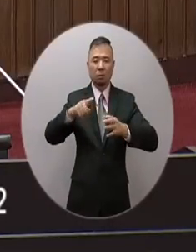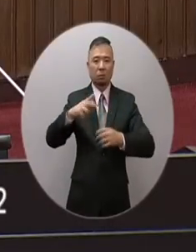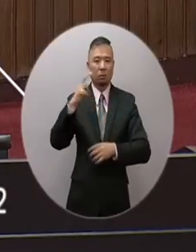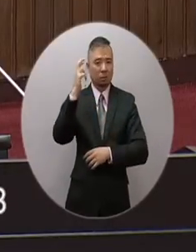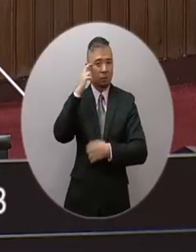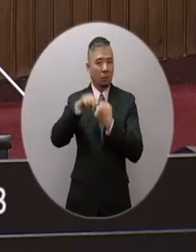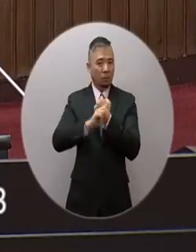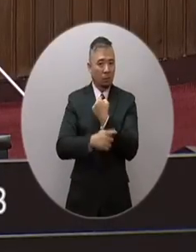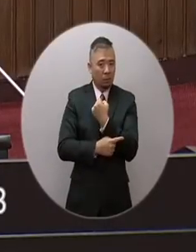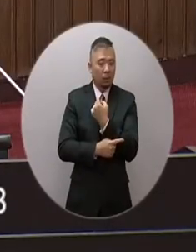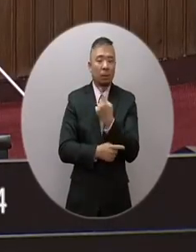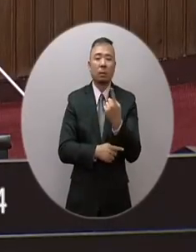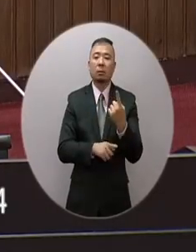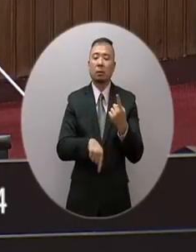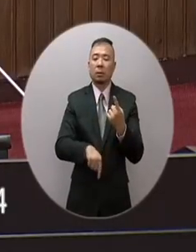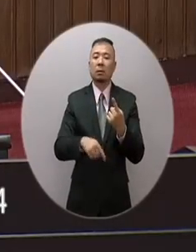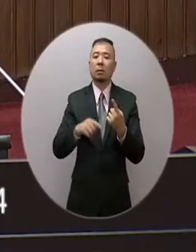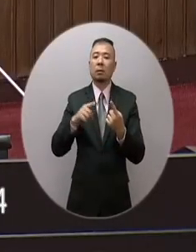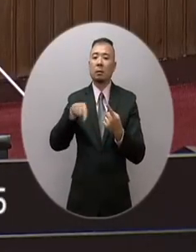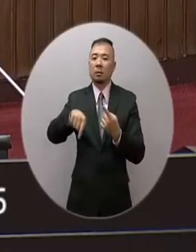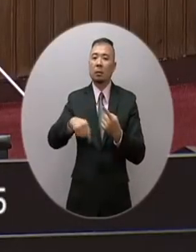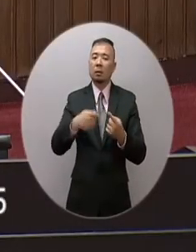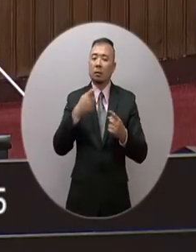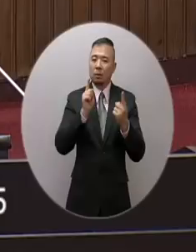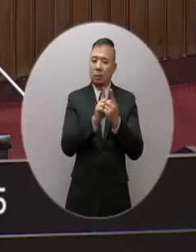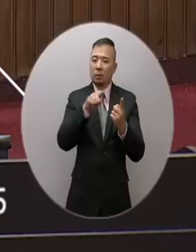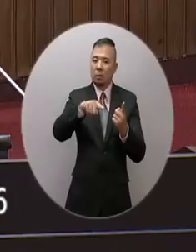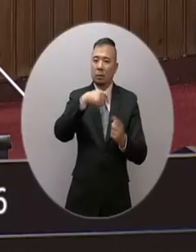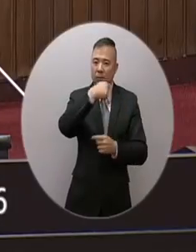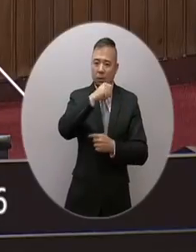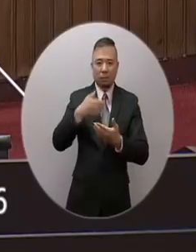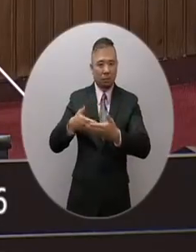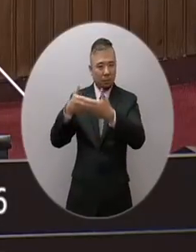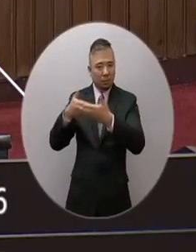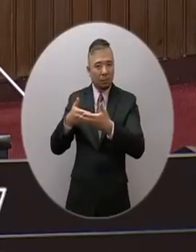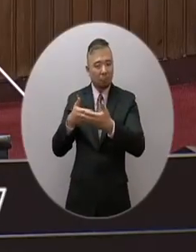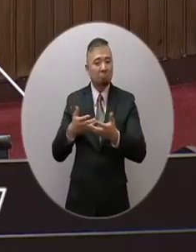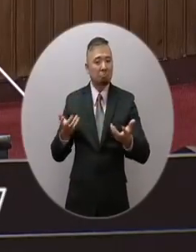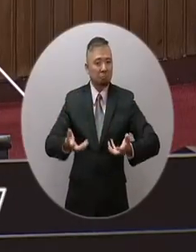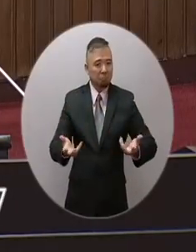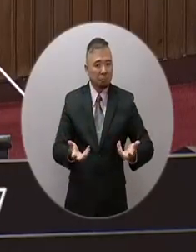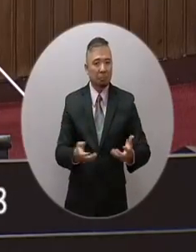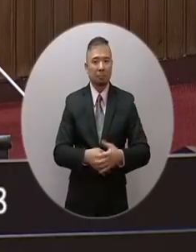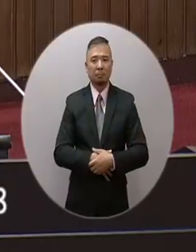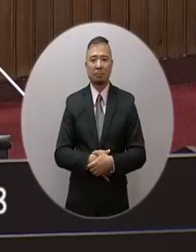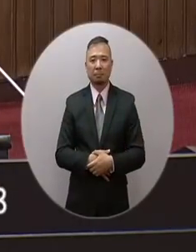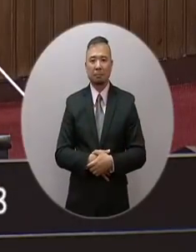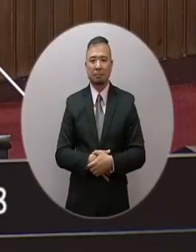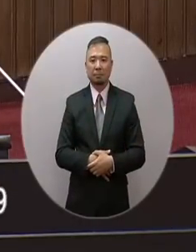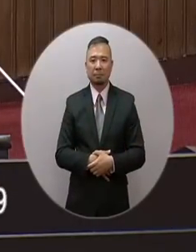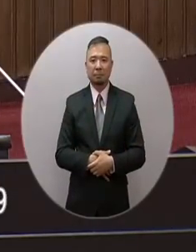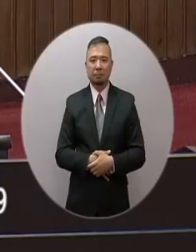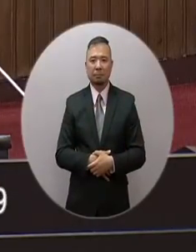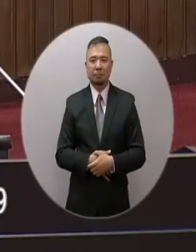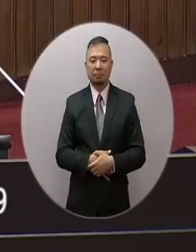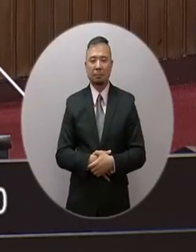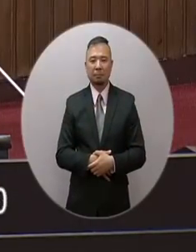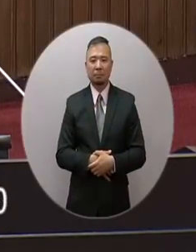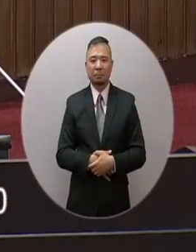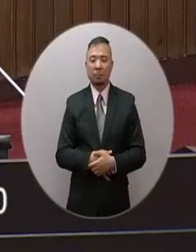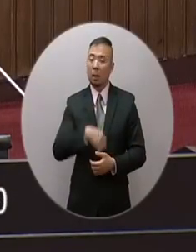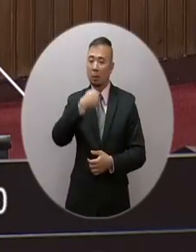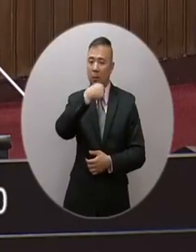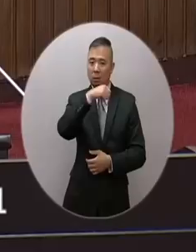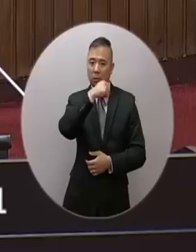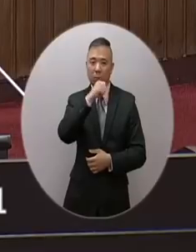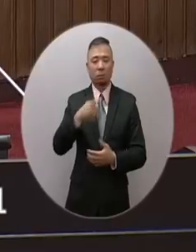相关法律，处理两岸事务。两岸的两个执政党应该要放下历